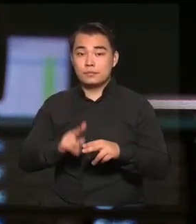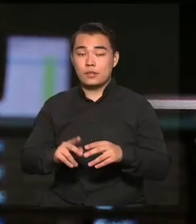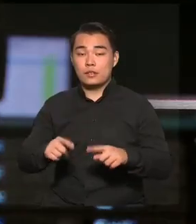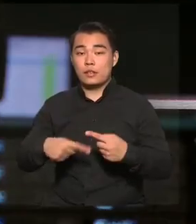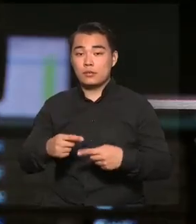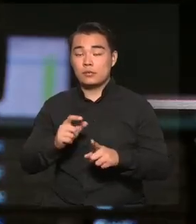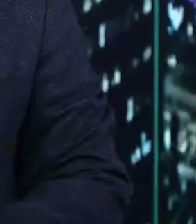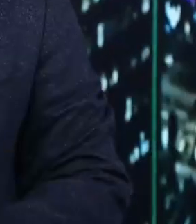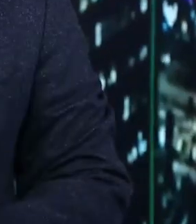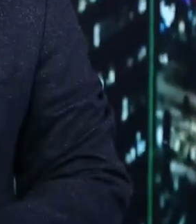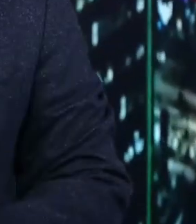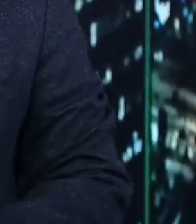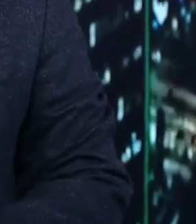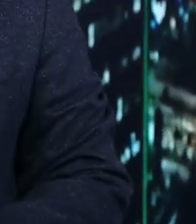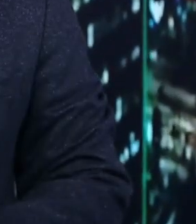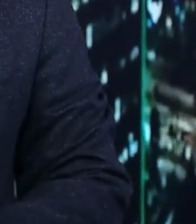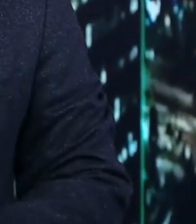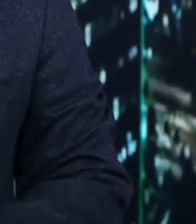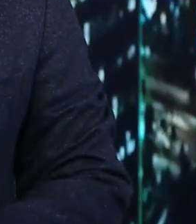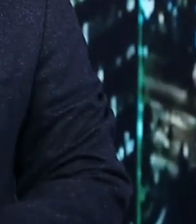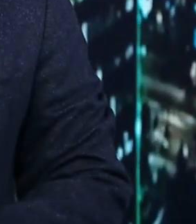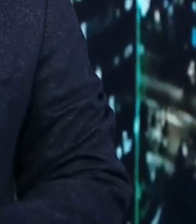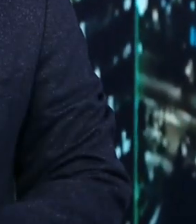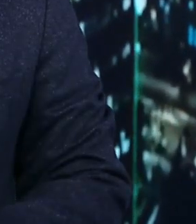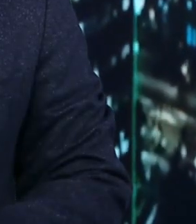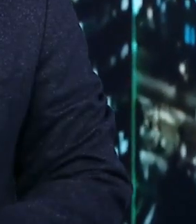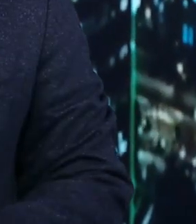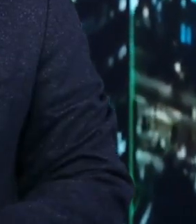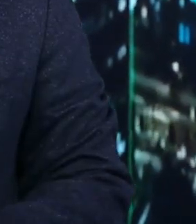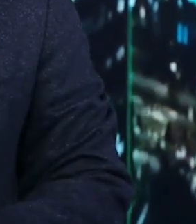қарай Ғазиз Әбішев пен Фокс внимание бағдарламасын қараңыздар. Ғазиз, қайырлы кеш, сөз сізге, өзіңізде.